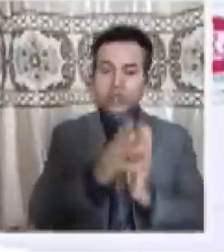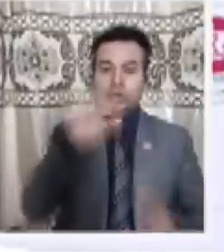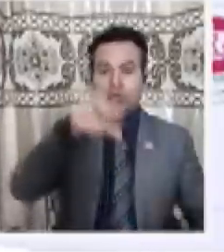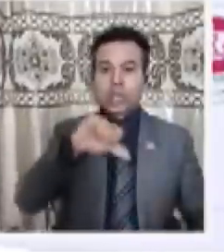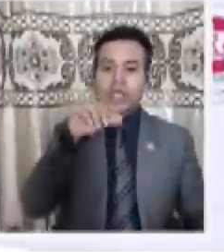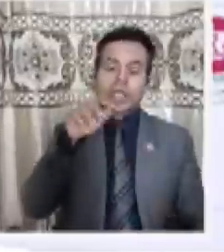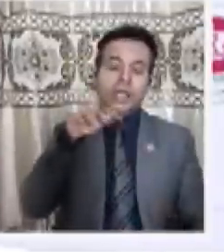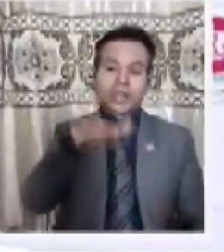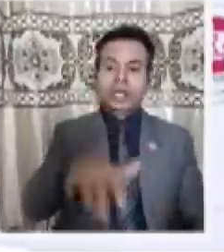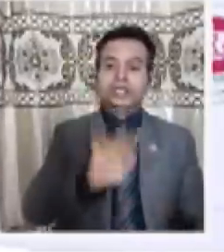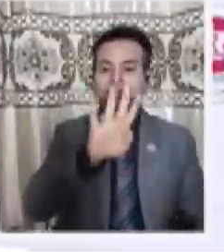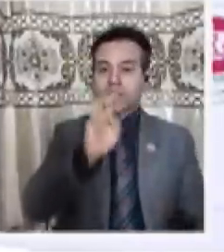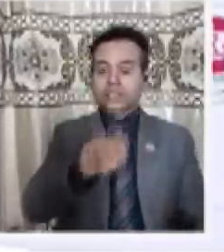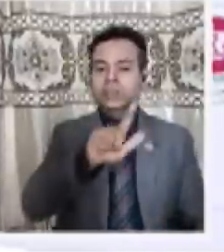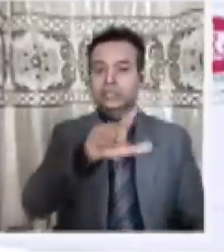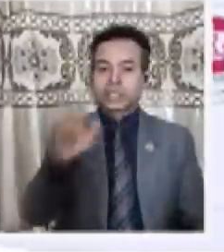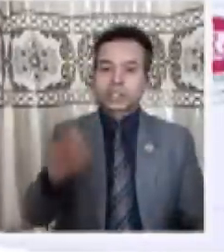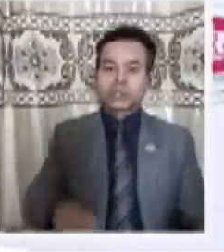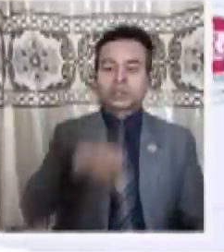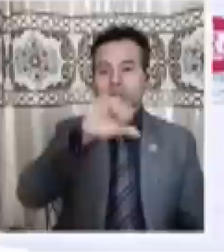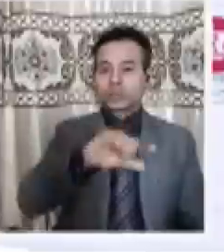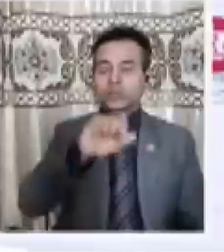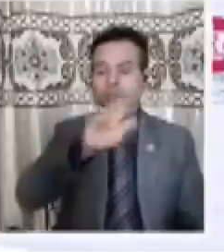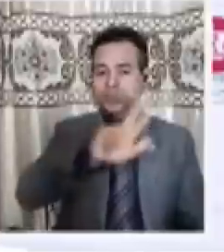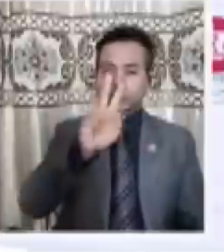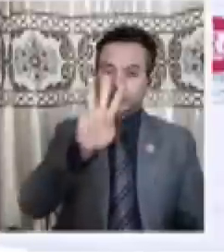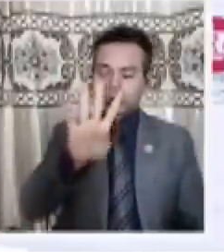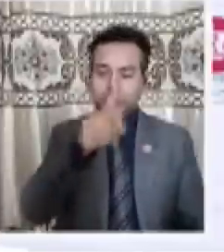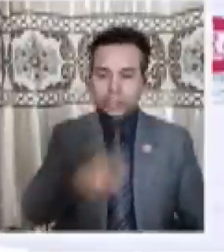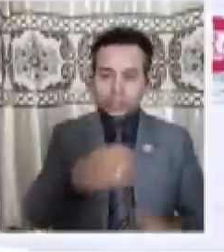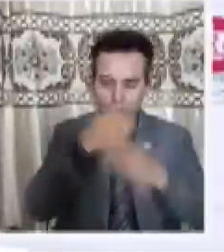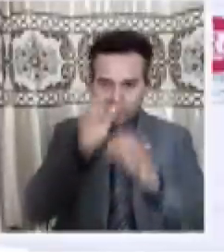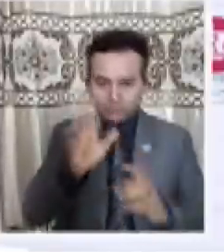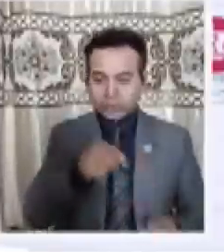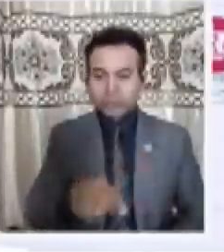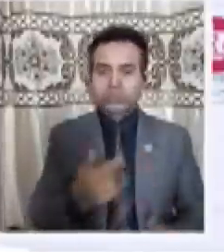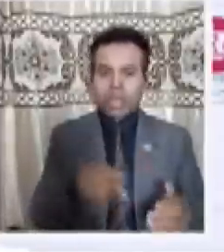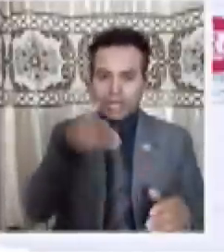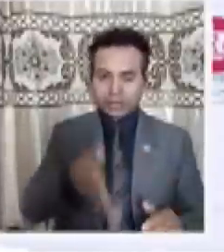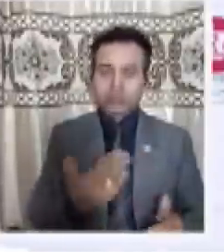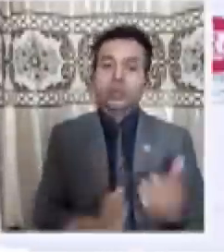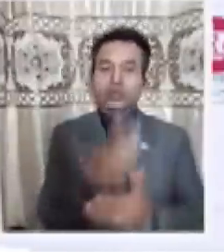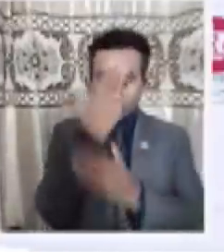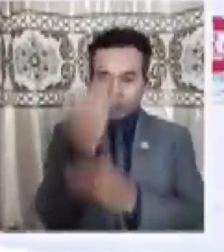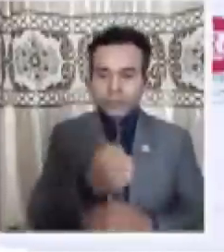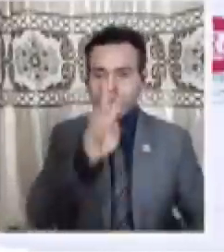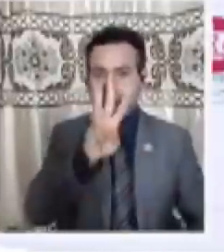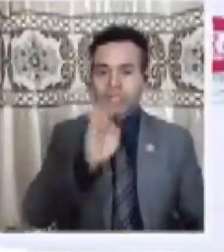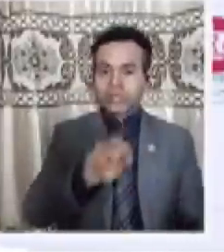9,04,784টি নমুনা। 24 ঘন্টায় যা নমুনা পরীক্ষা হয়েছে তাতে শনাক্ত হয়েছে 3,360 জন। এ পর্যন্ত